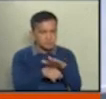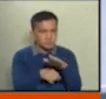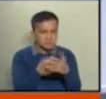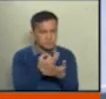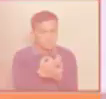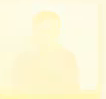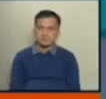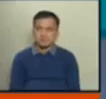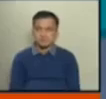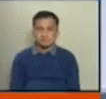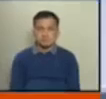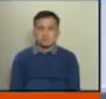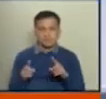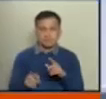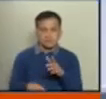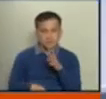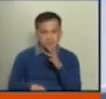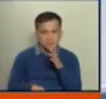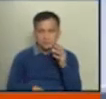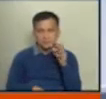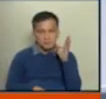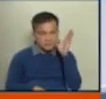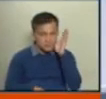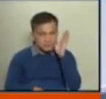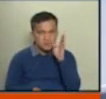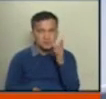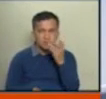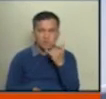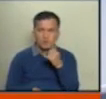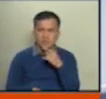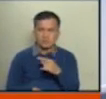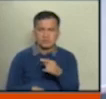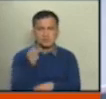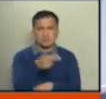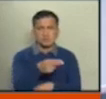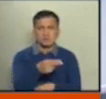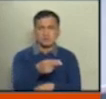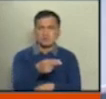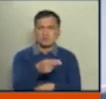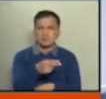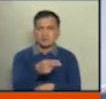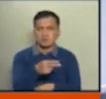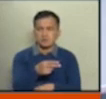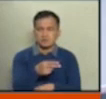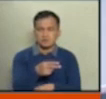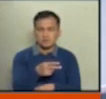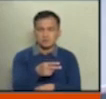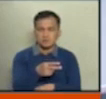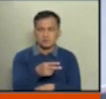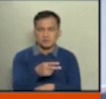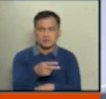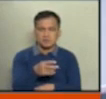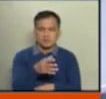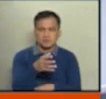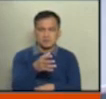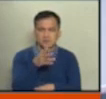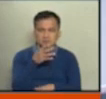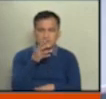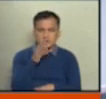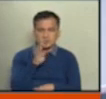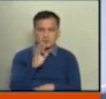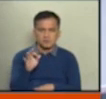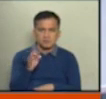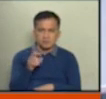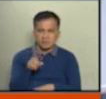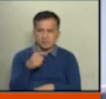sa Palawan. Nay, Belly Jen, bakit mo kasi pinaubaya doon sa nanay ng boyfriend? Salip na sana,